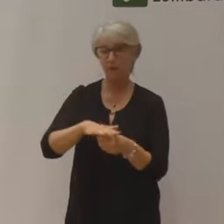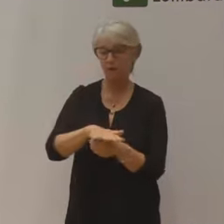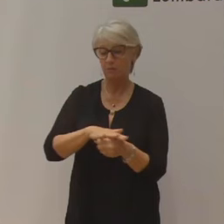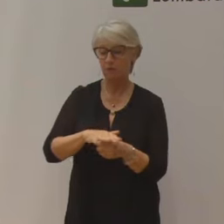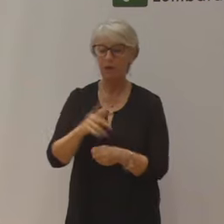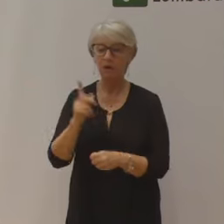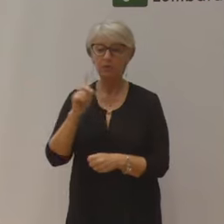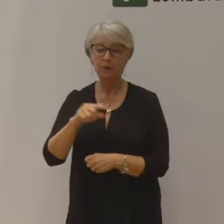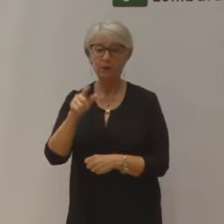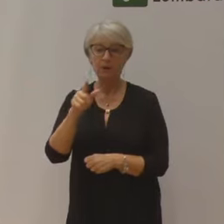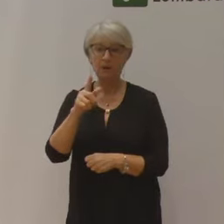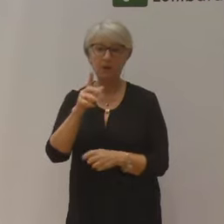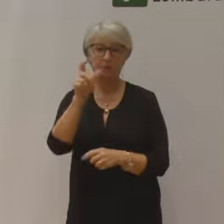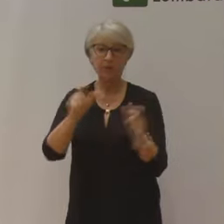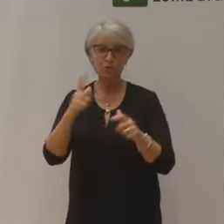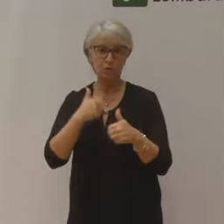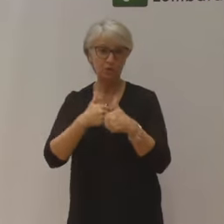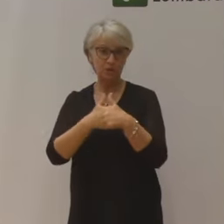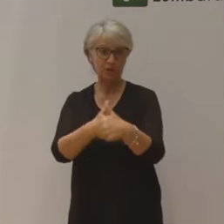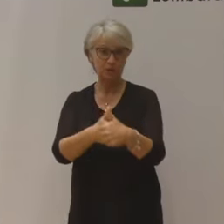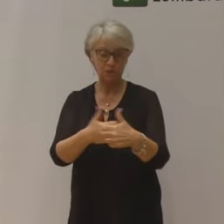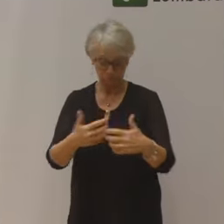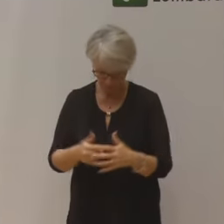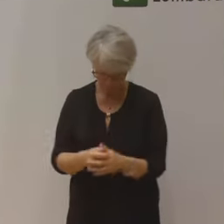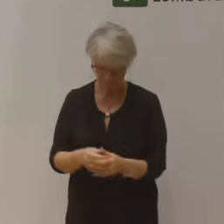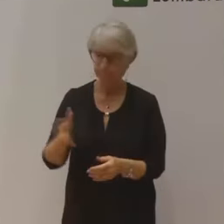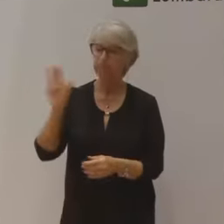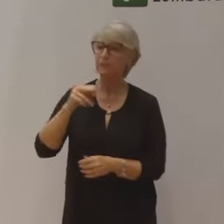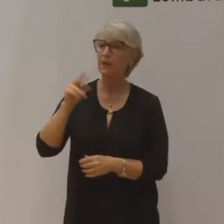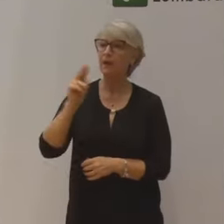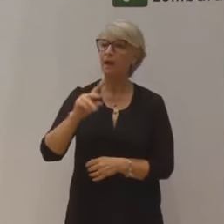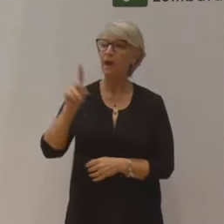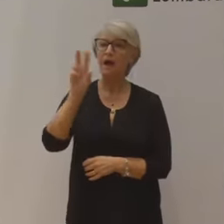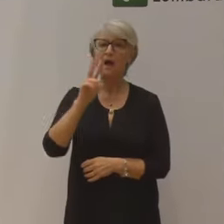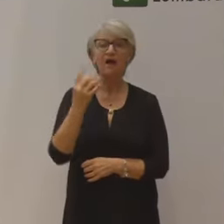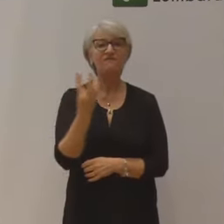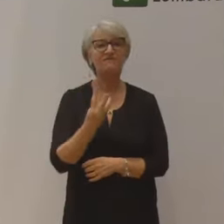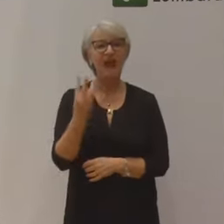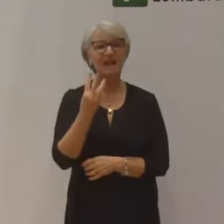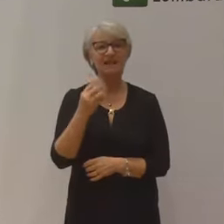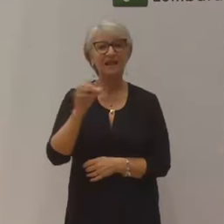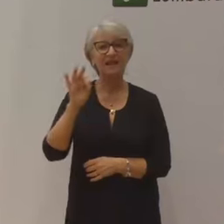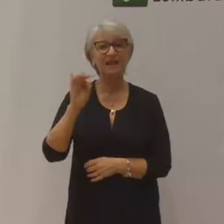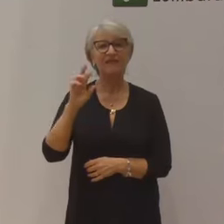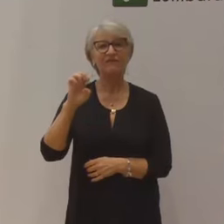persone che ci stanno seguendo. Partiamo con Walter Ferrari Fund. Grazie.